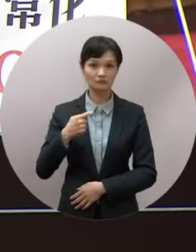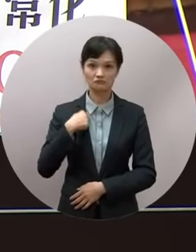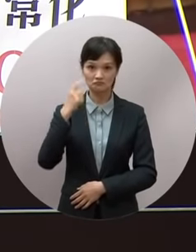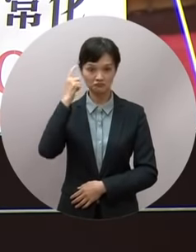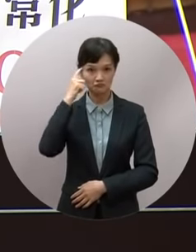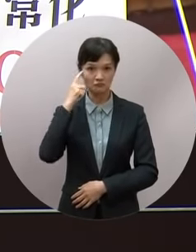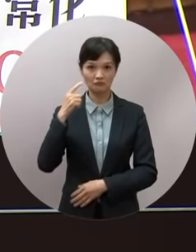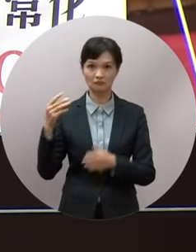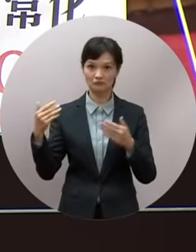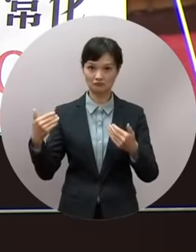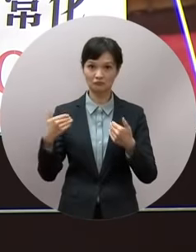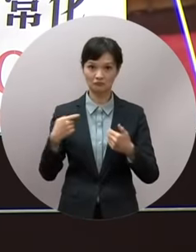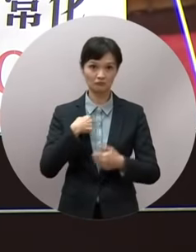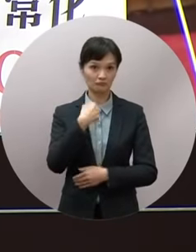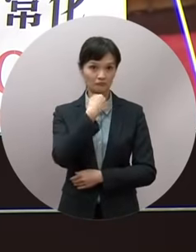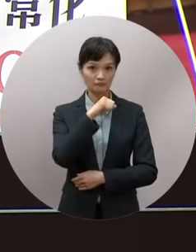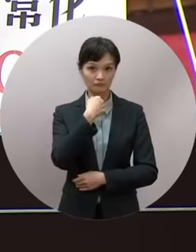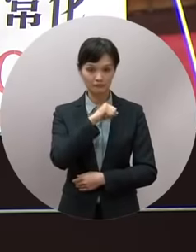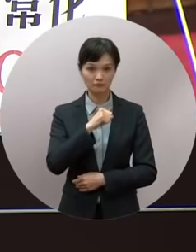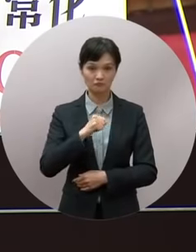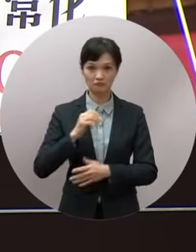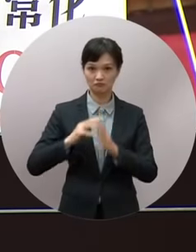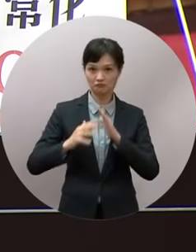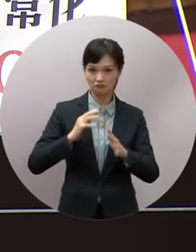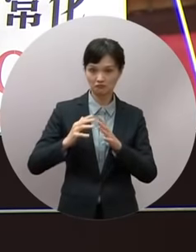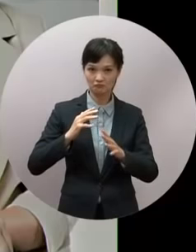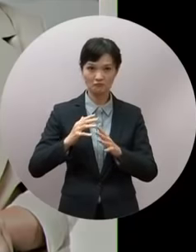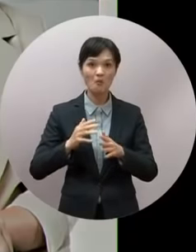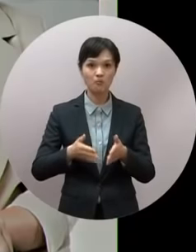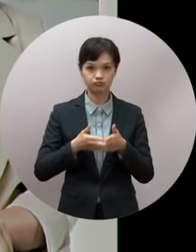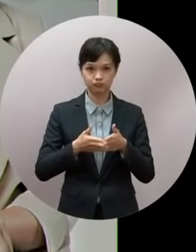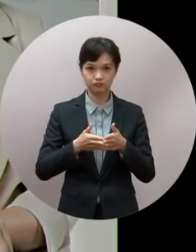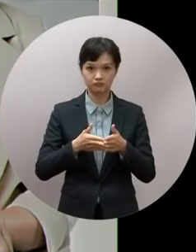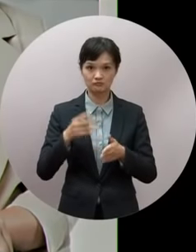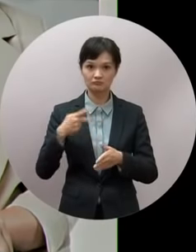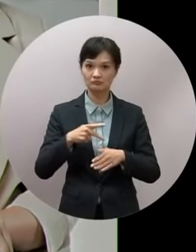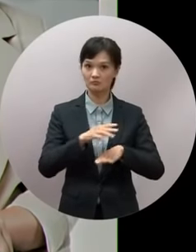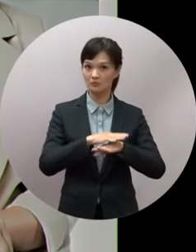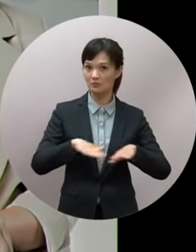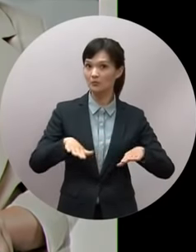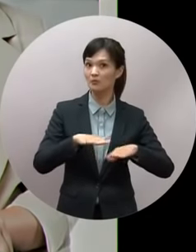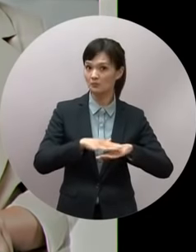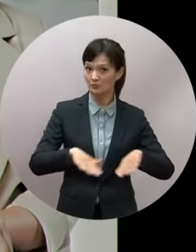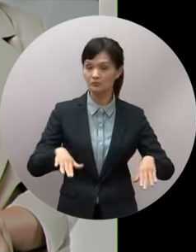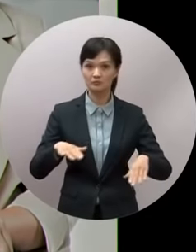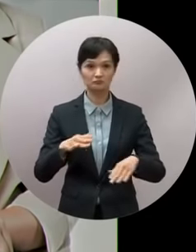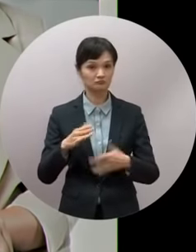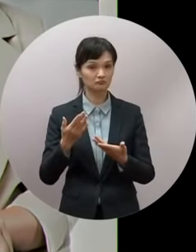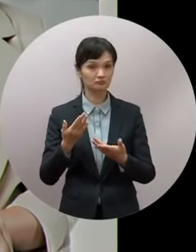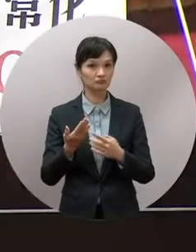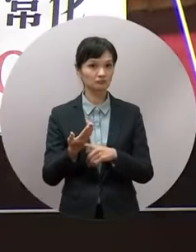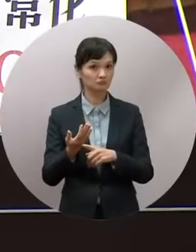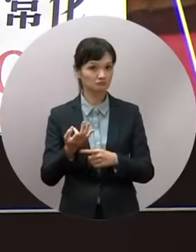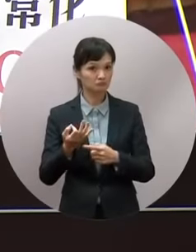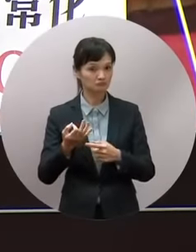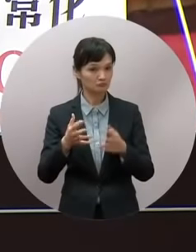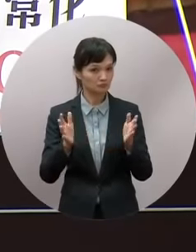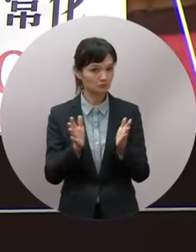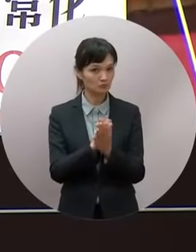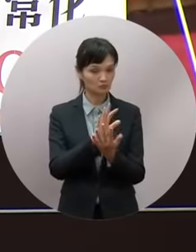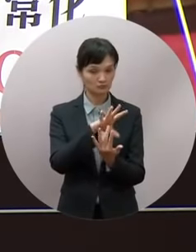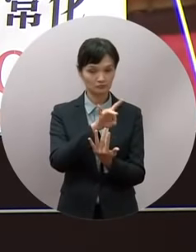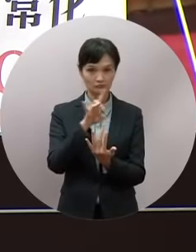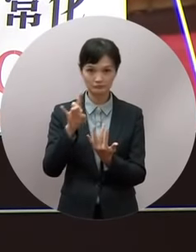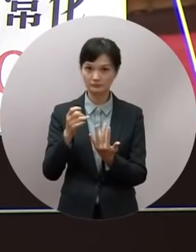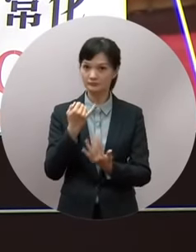武力统一台湾，和平跟军事都是解决台湾的选项。看